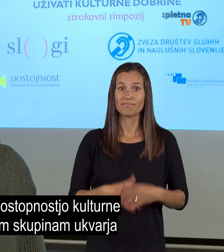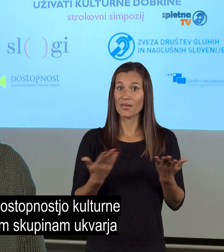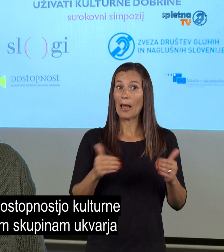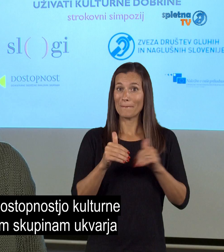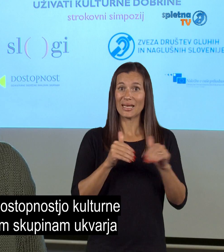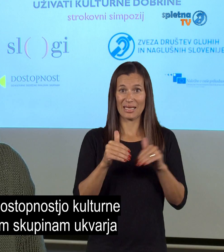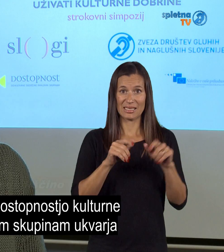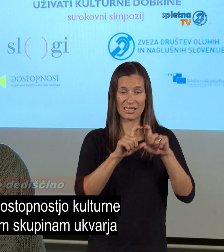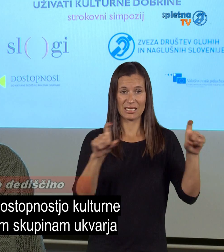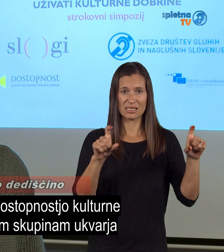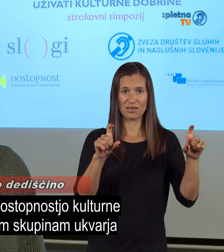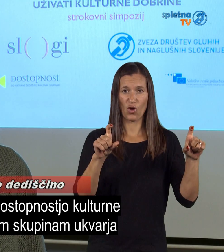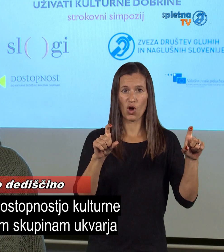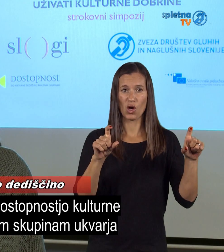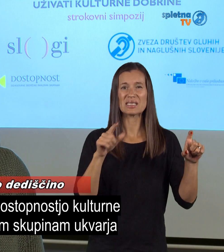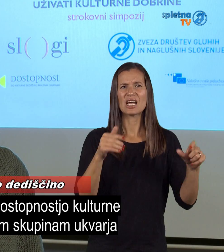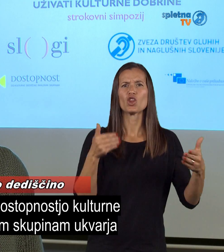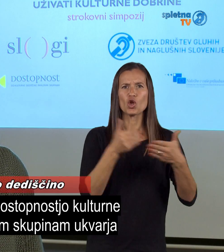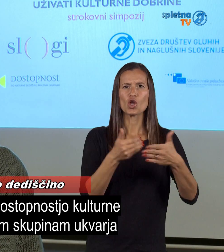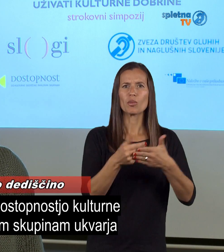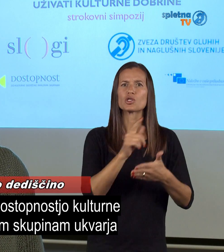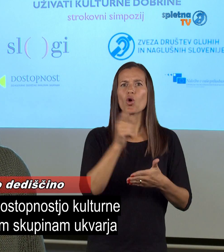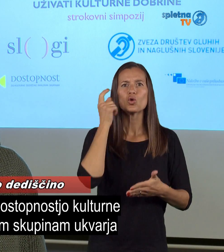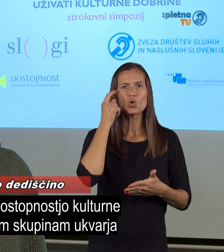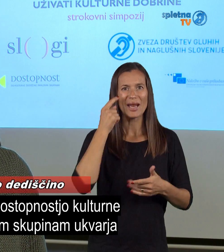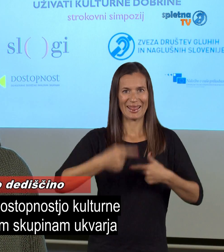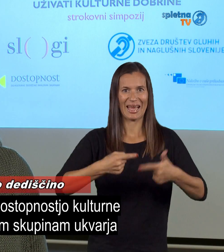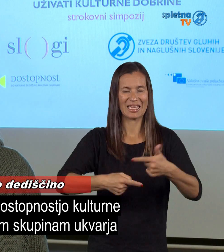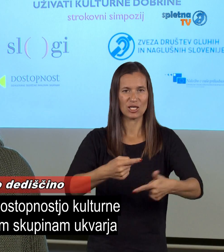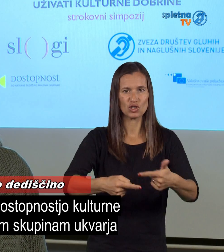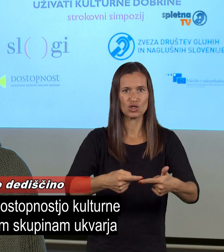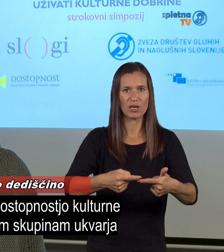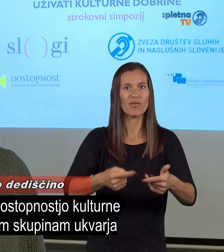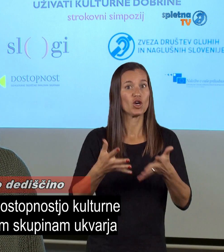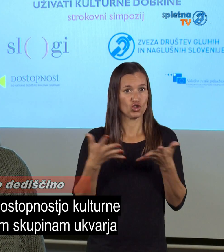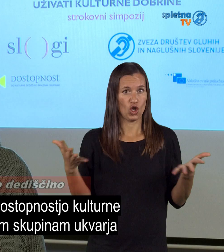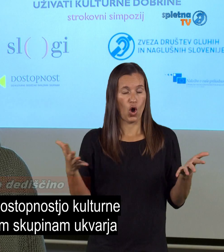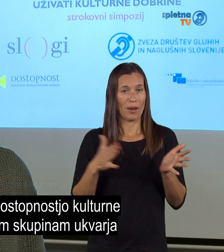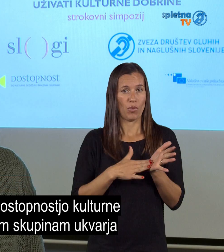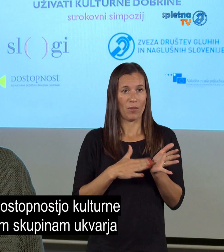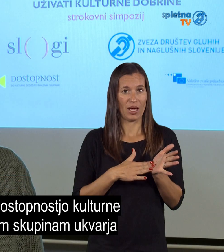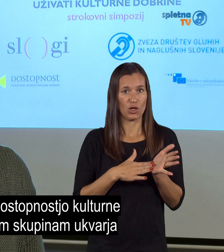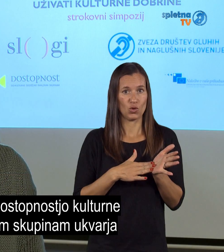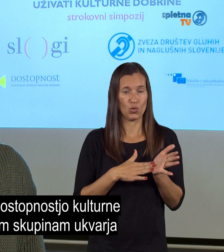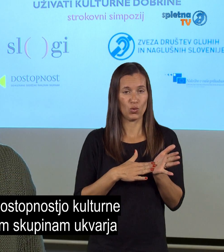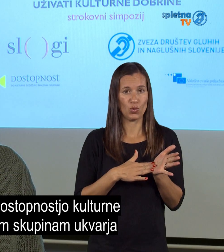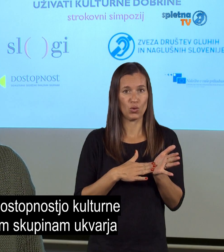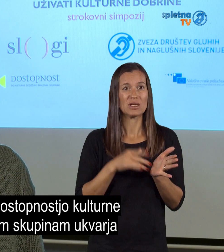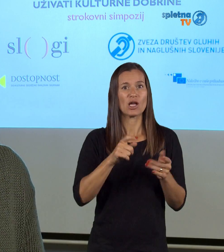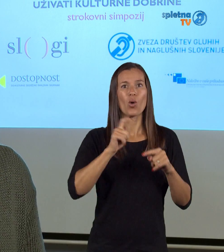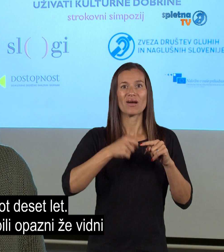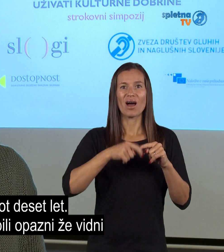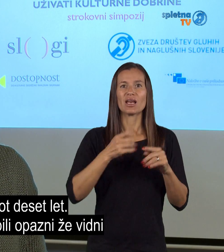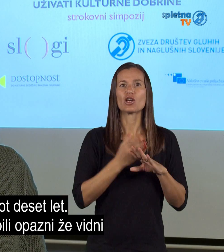Torej, ministrstvo s dostopnostjo do kulturne dediščine v najširšem pomenu ranljivim skupinam